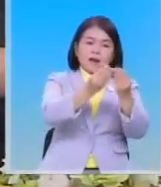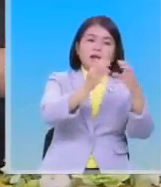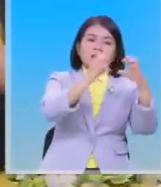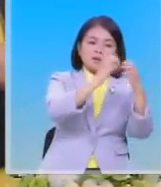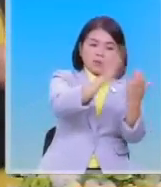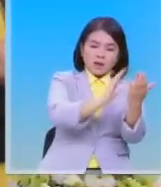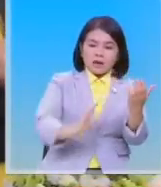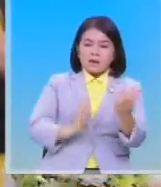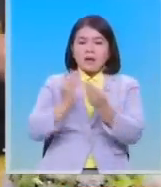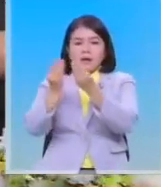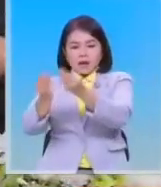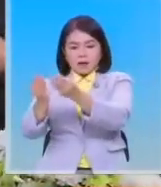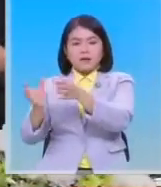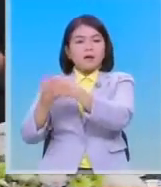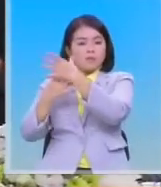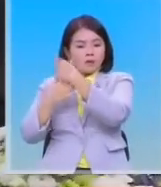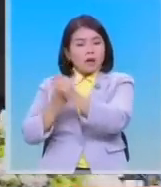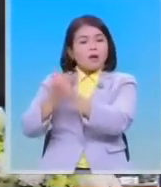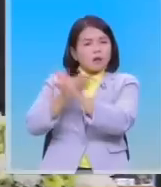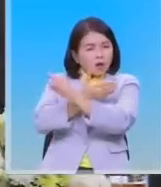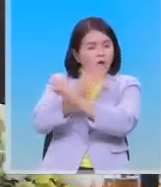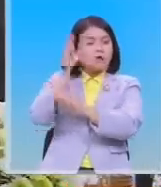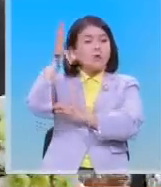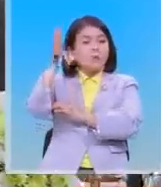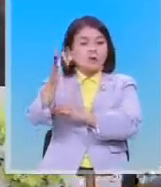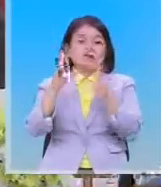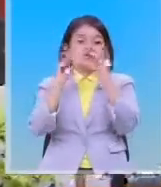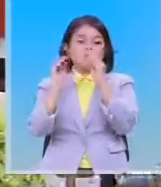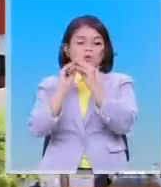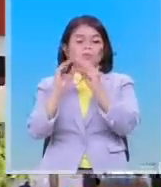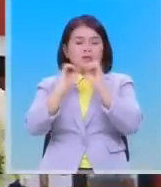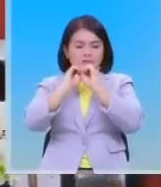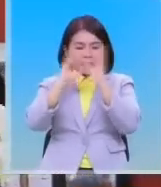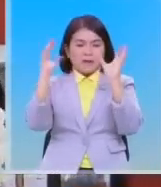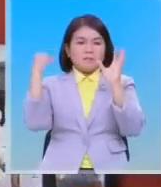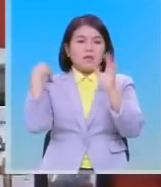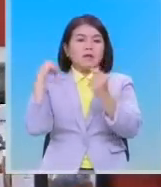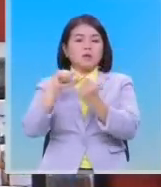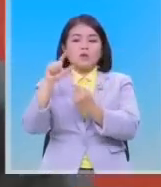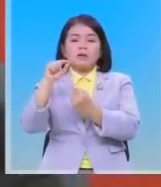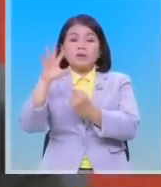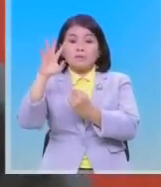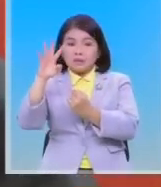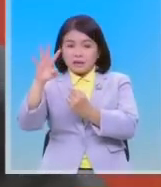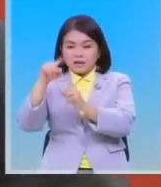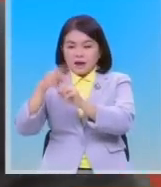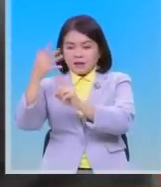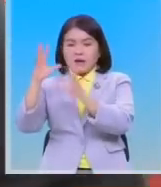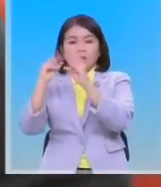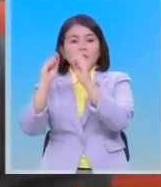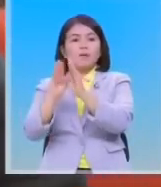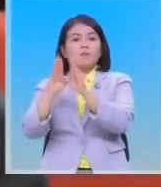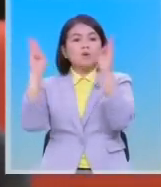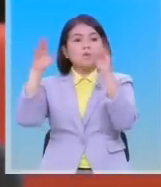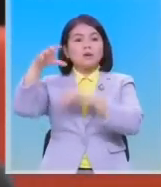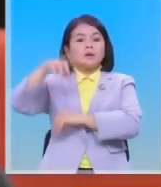าจะได้ข้อสรุปเร็วๆนี้ก่อนจะมีการเปิดประชุมสภาก็คือ24พฤษภาคมนะคะส่วนความกังวลเรื่อง